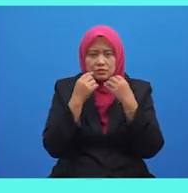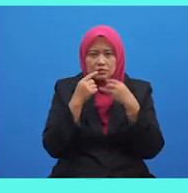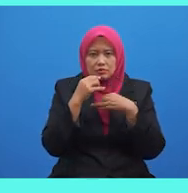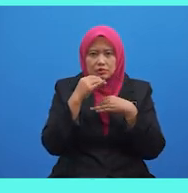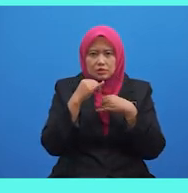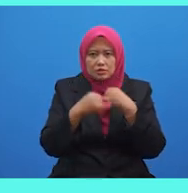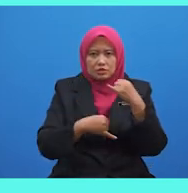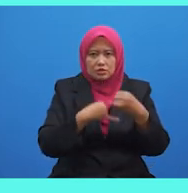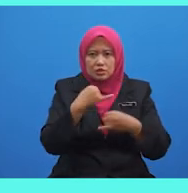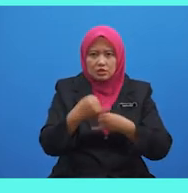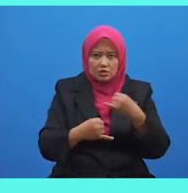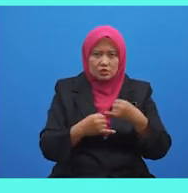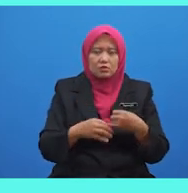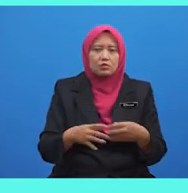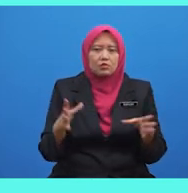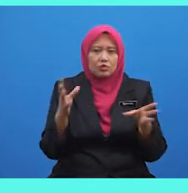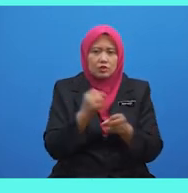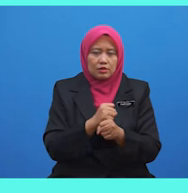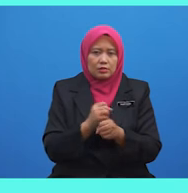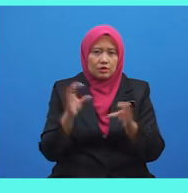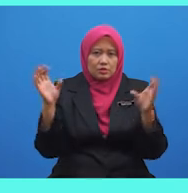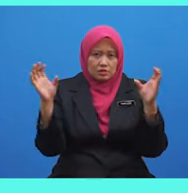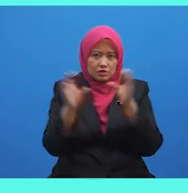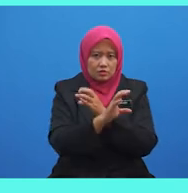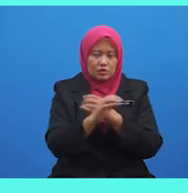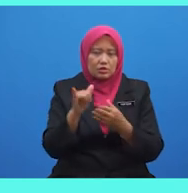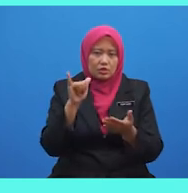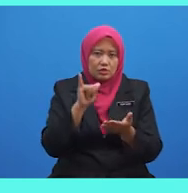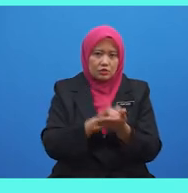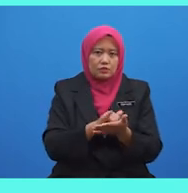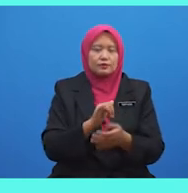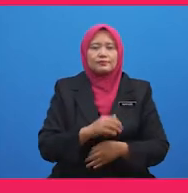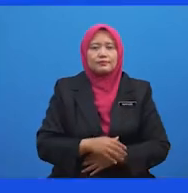guru sejarah untuk menilai jawapan yang murid-murid kemukakan.